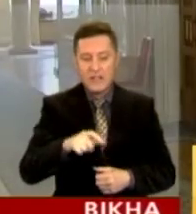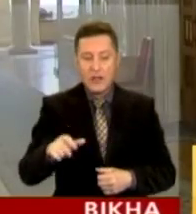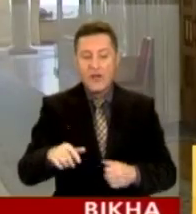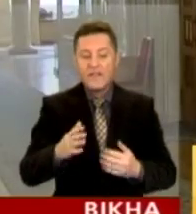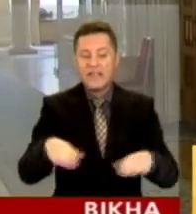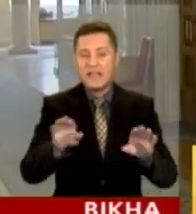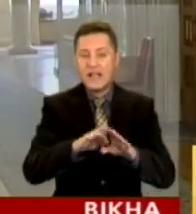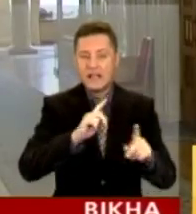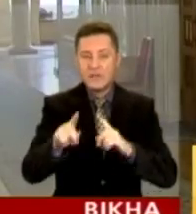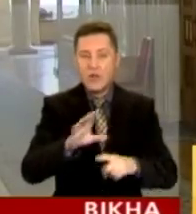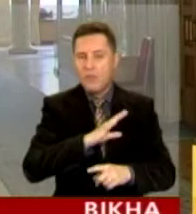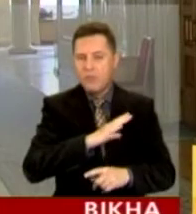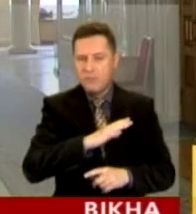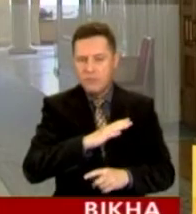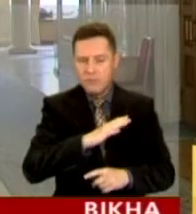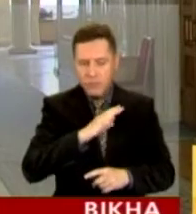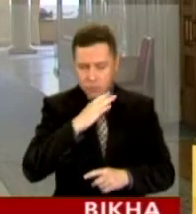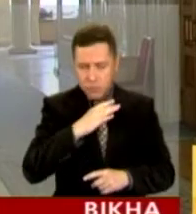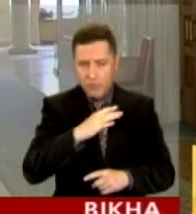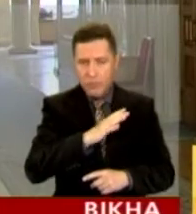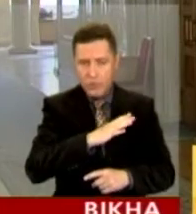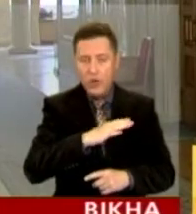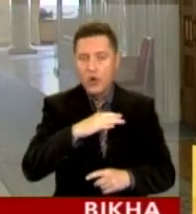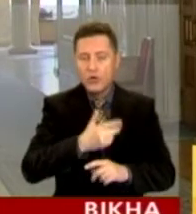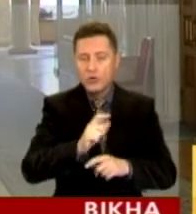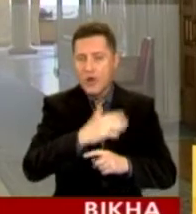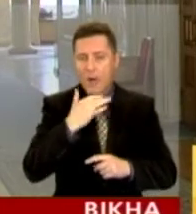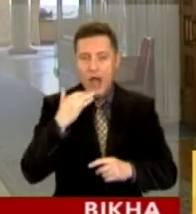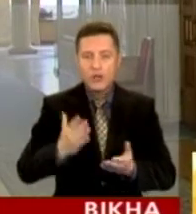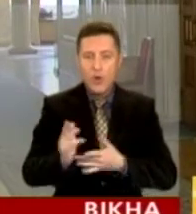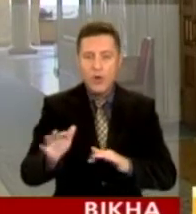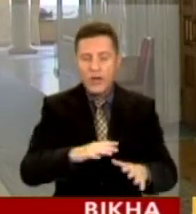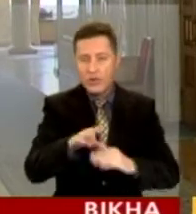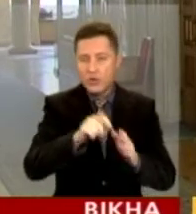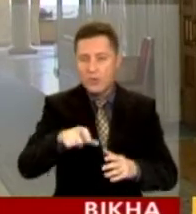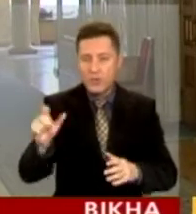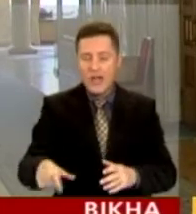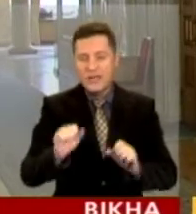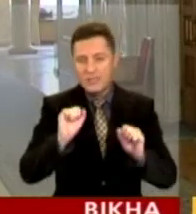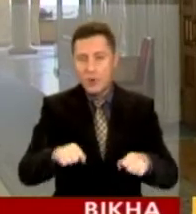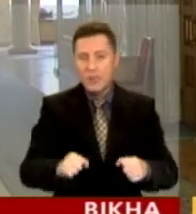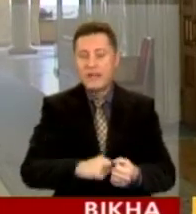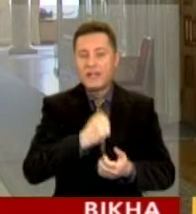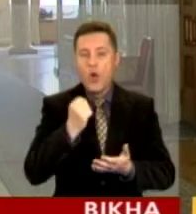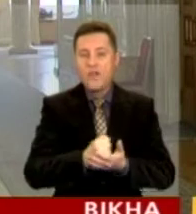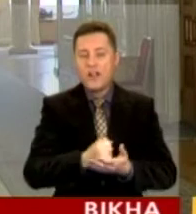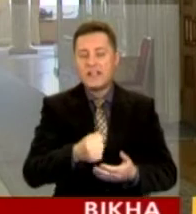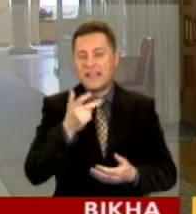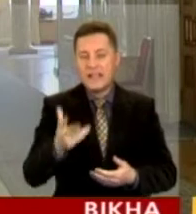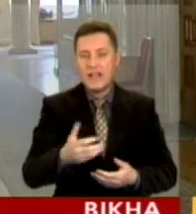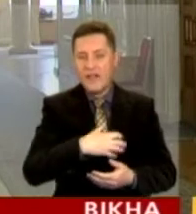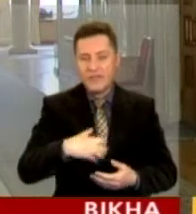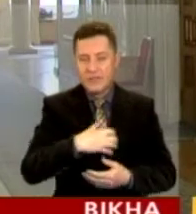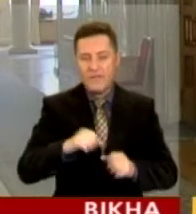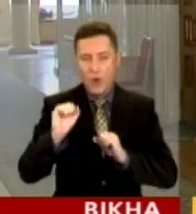Ради, кажуть, було дуже багато політики, але більш ніж за 3 години засідання депутати спромоглися разом з силовиками ухвалити кілька дуже важливих оборонних